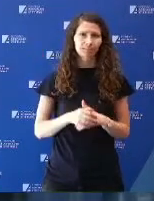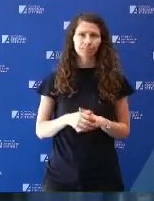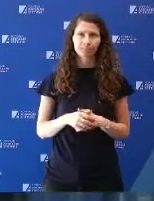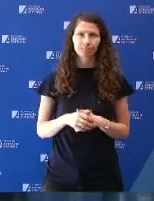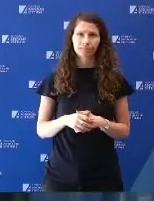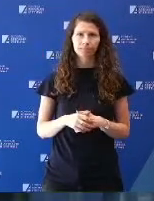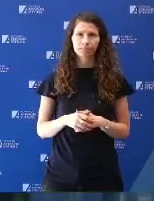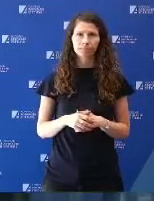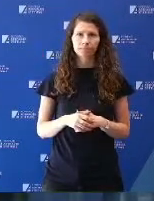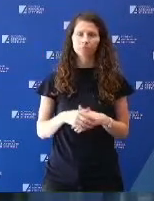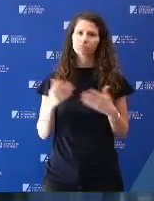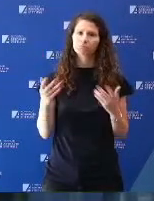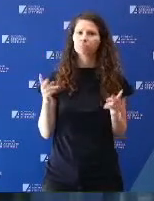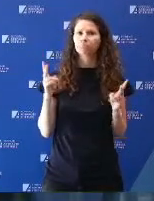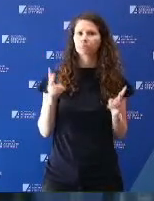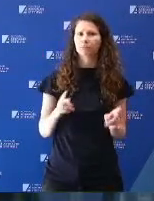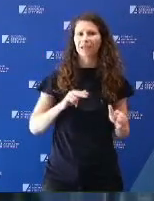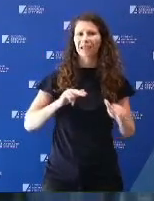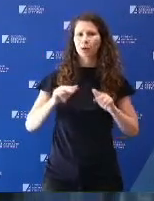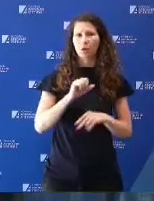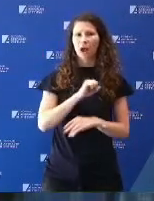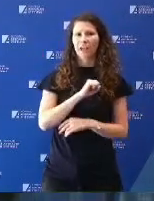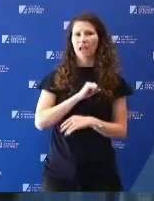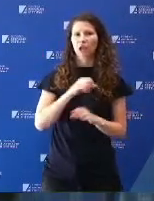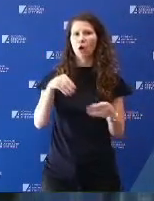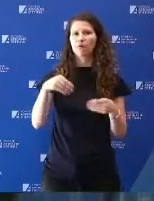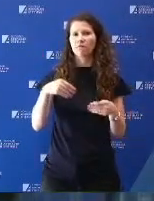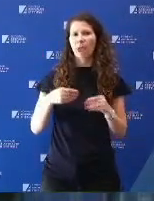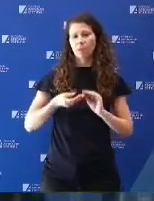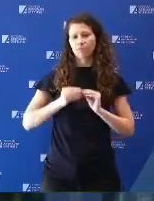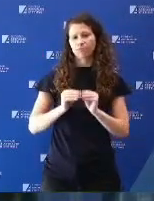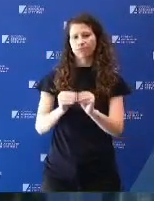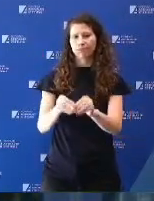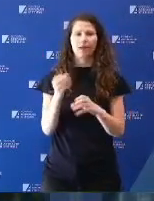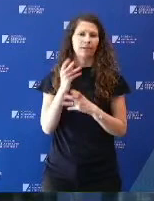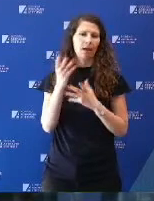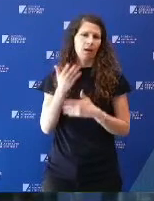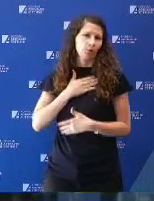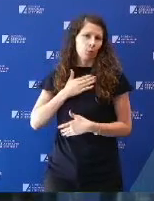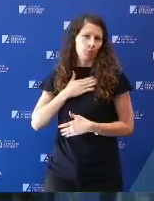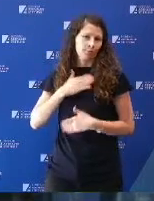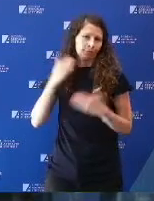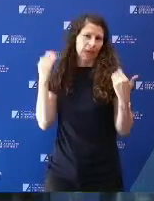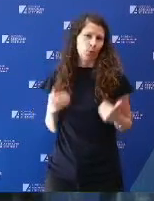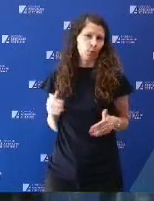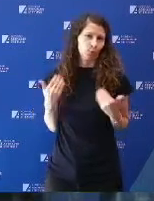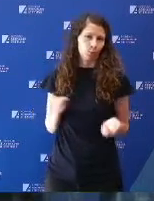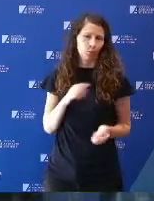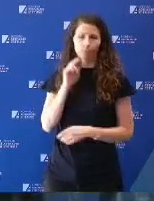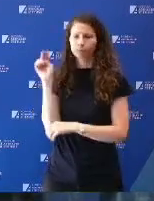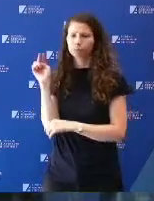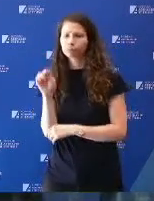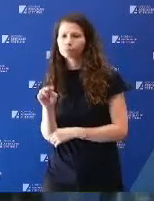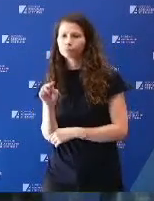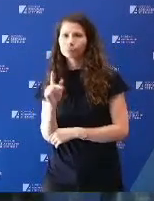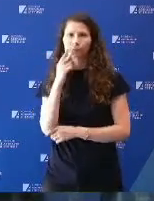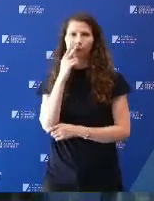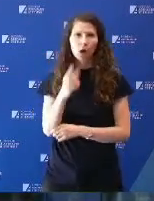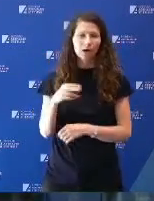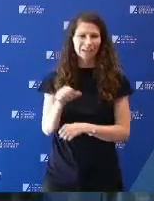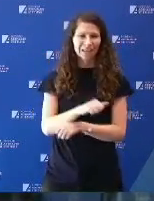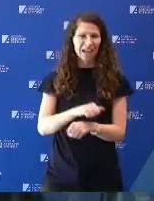mal, regierungseigene Software-Schmiede, das ist natürlich auch die Brille, mit der ich komme, einfach zu sehen, wie in